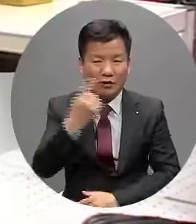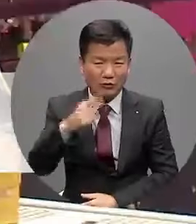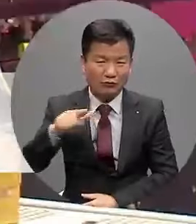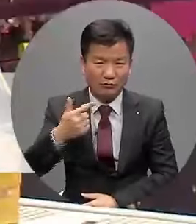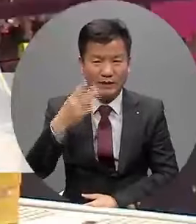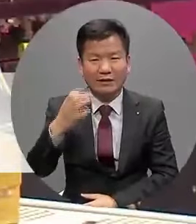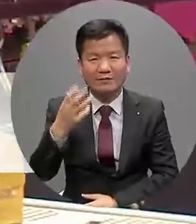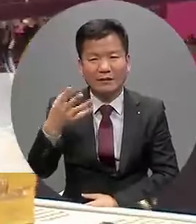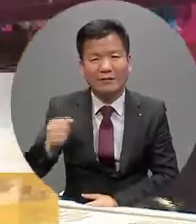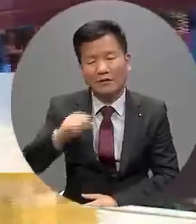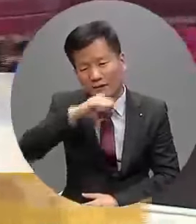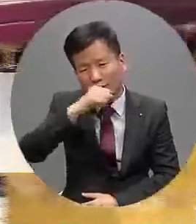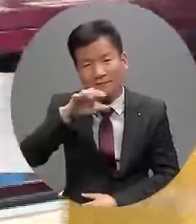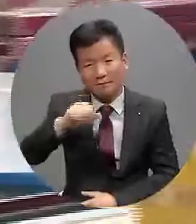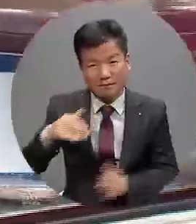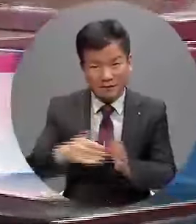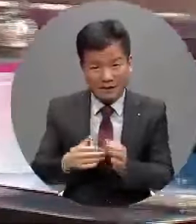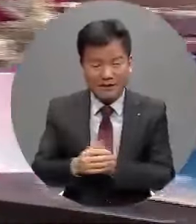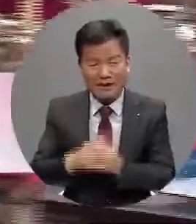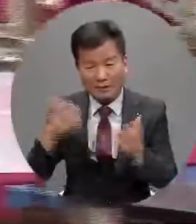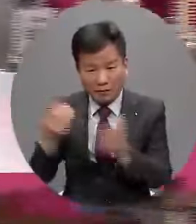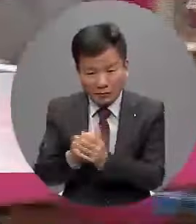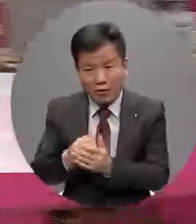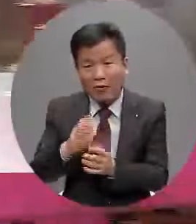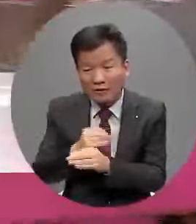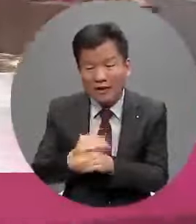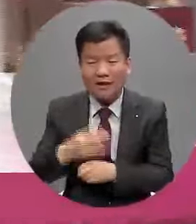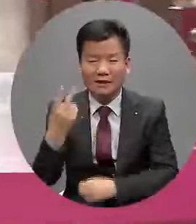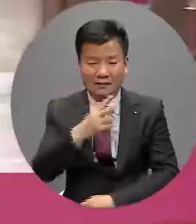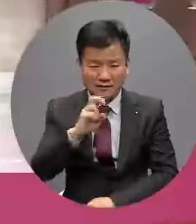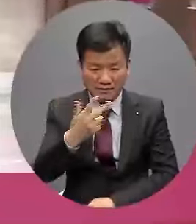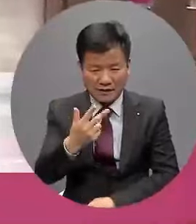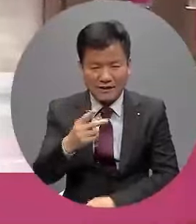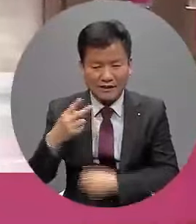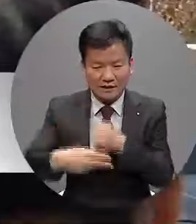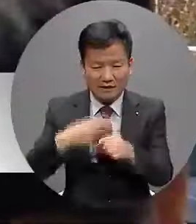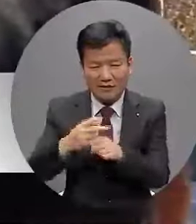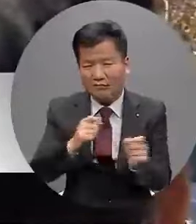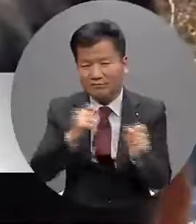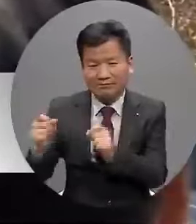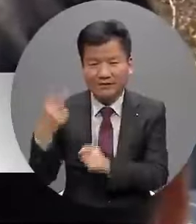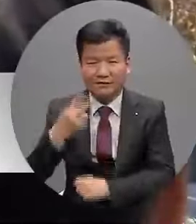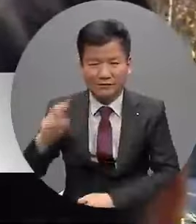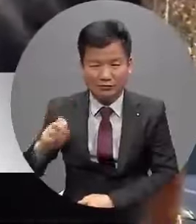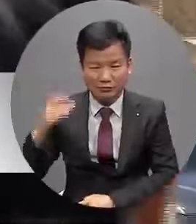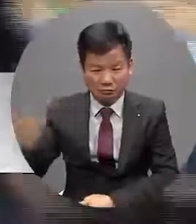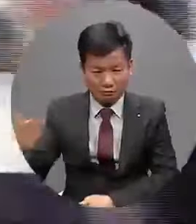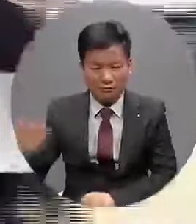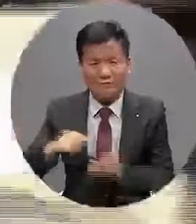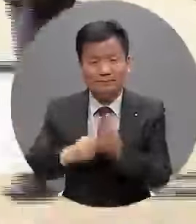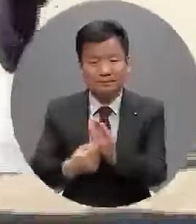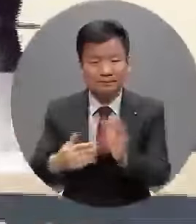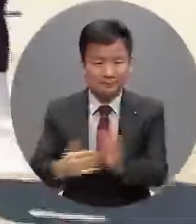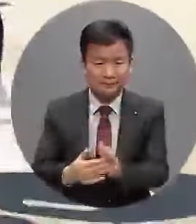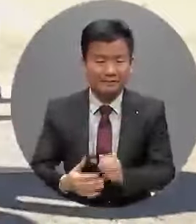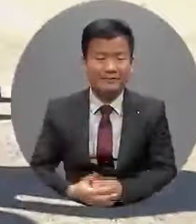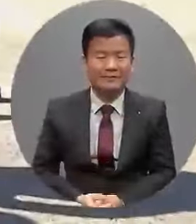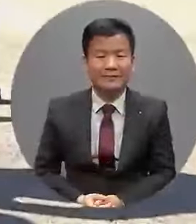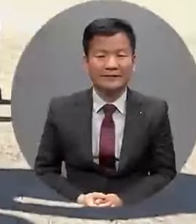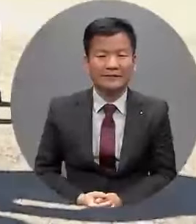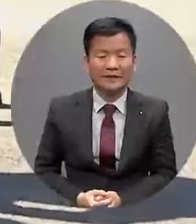1643억 원으로 올리고 완공 시계도 2027년에 2029년 2년 늘렸습니다